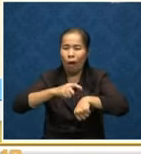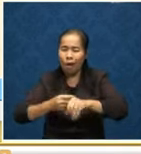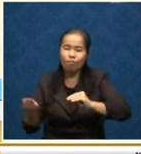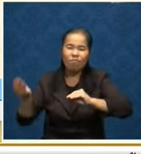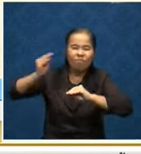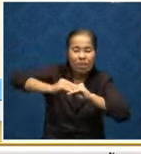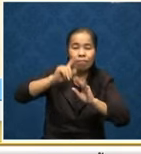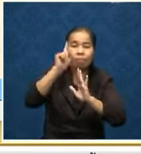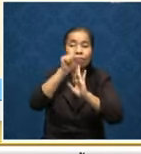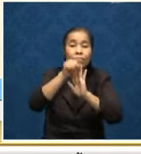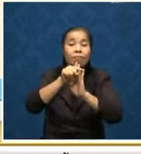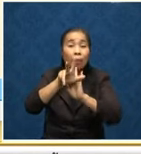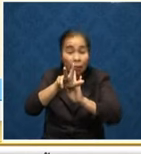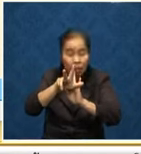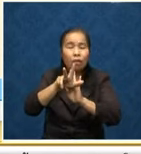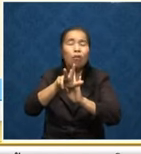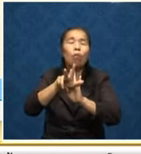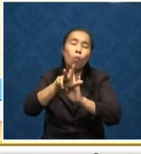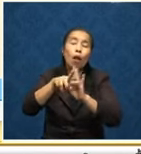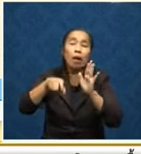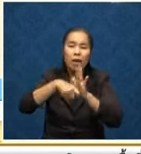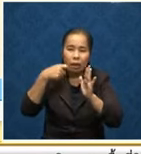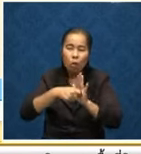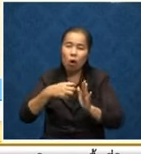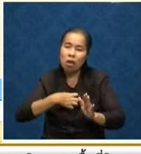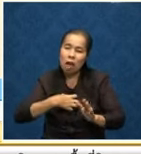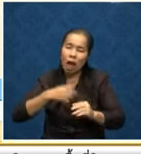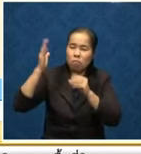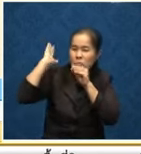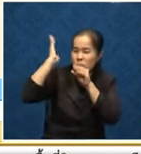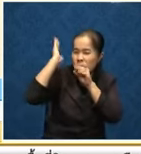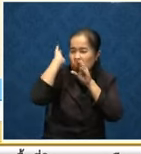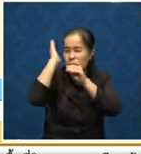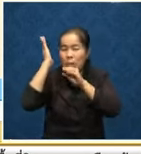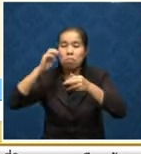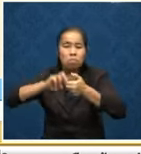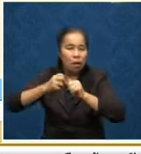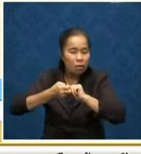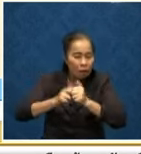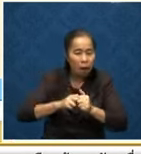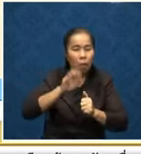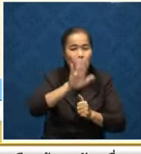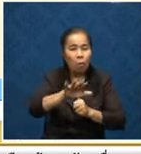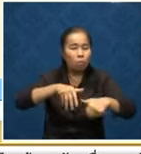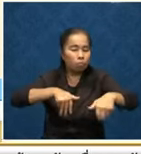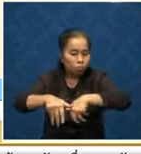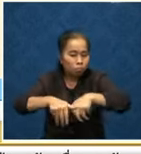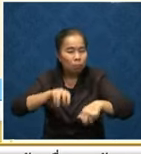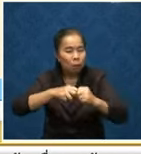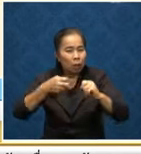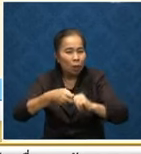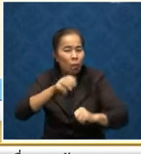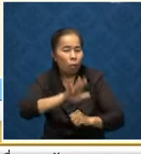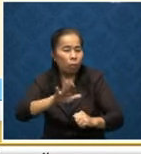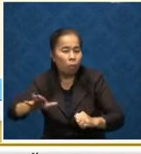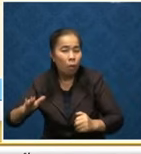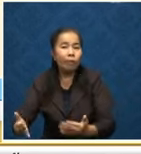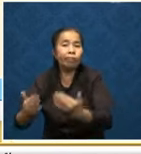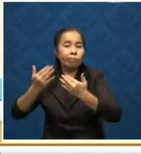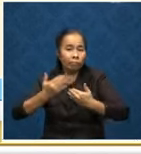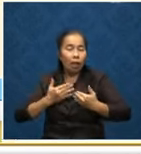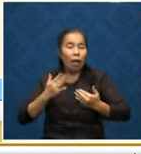เป็น3นาทีด้วยเหตุผลว่าอยากจะนำเสนอประเด็นปัญหาในพื้นที่ต่างๆเพื่อเป็นพื้นที่ของการ